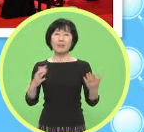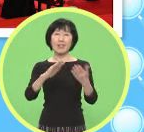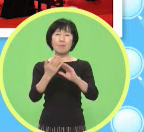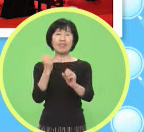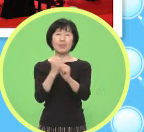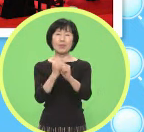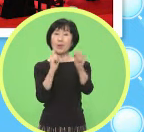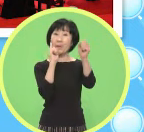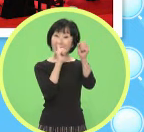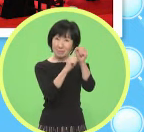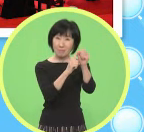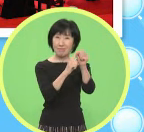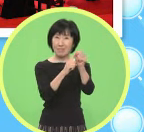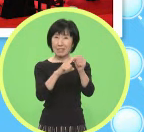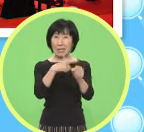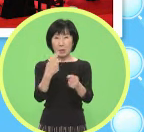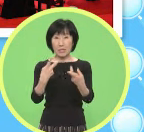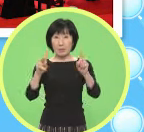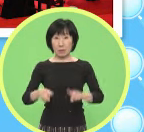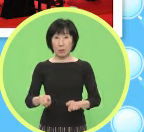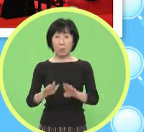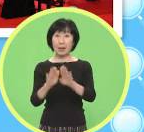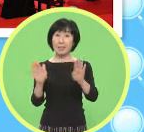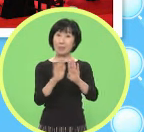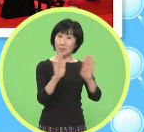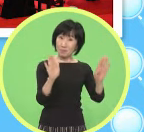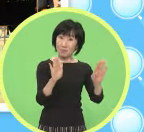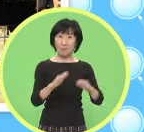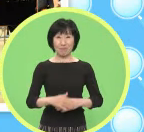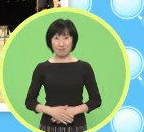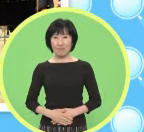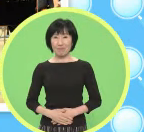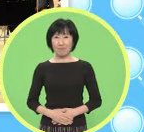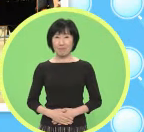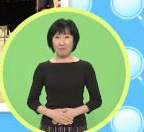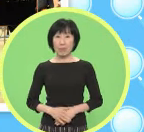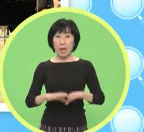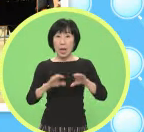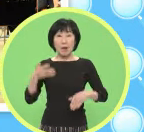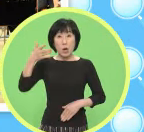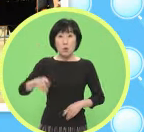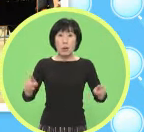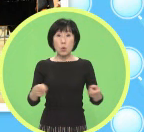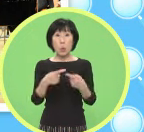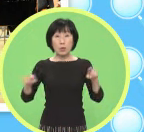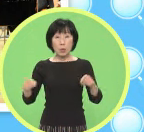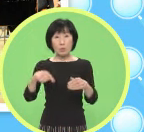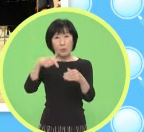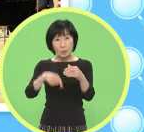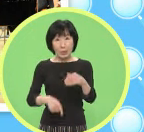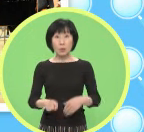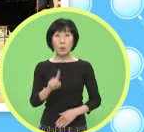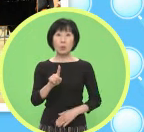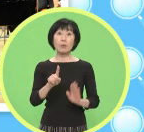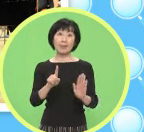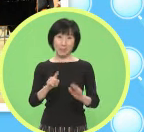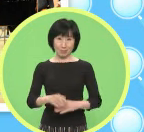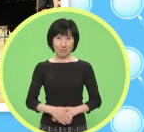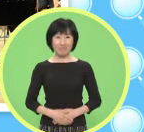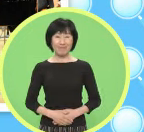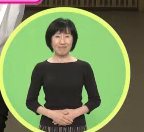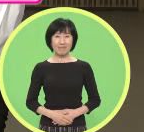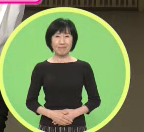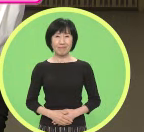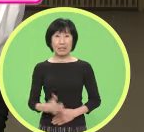音楽のあふれる町づくりを目指し、さまざまな音楽イベントを開催していて、平和の夕べコンサートもその取り組みの一環です